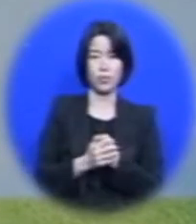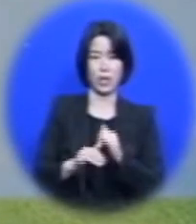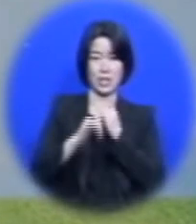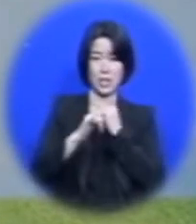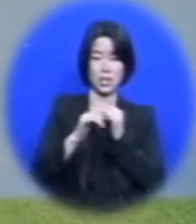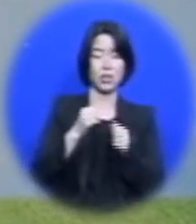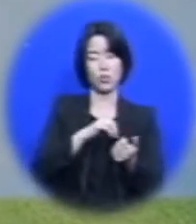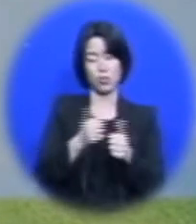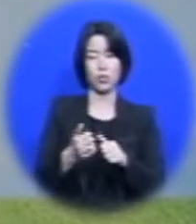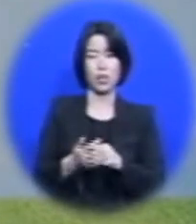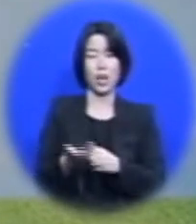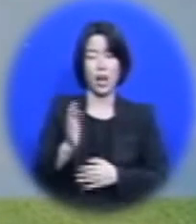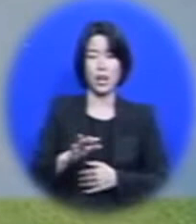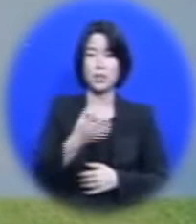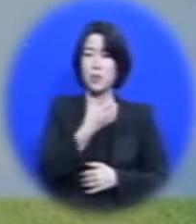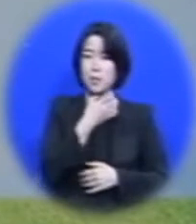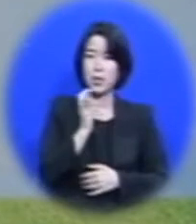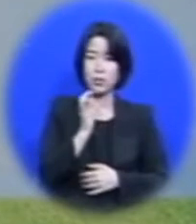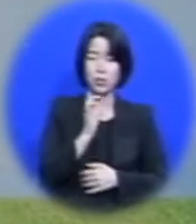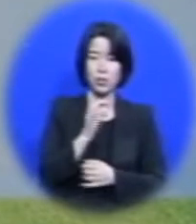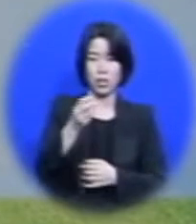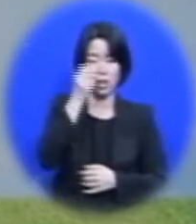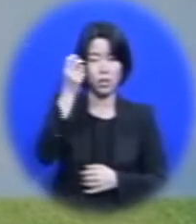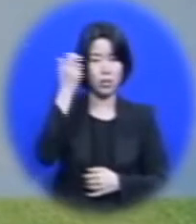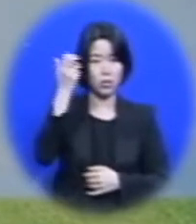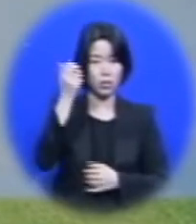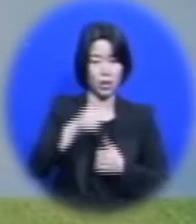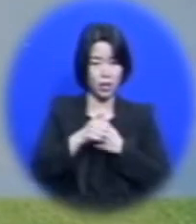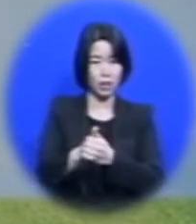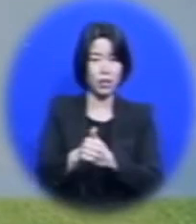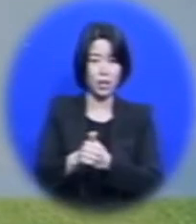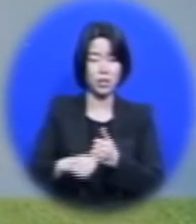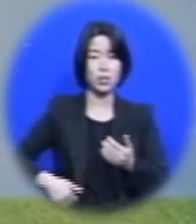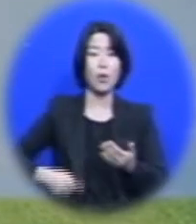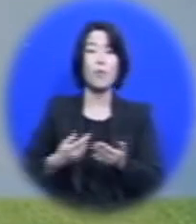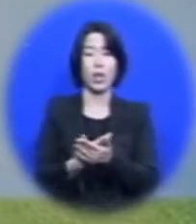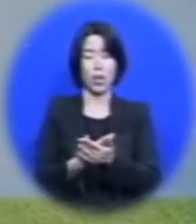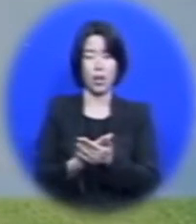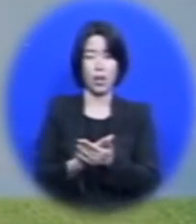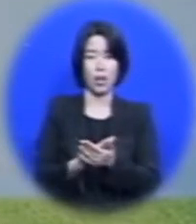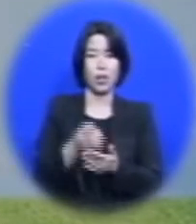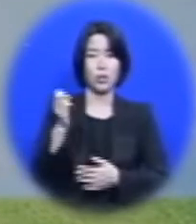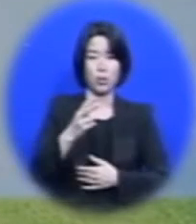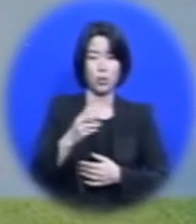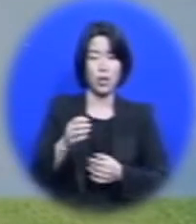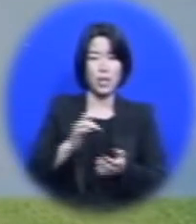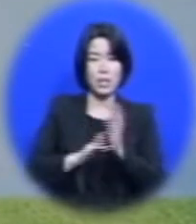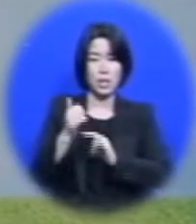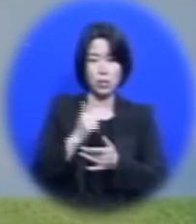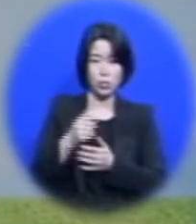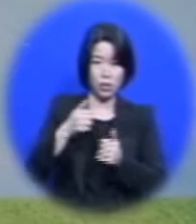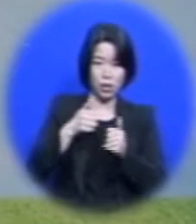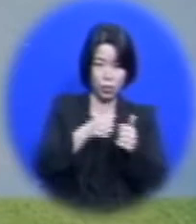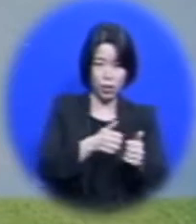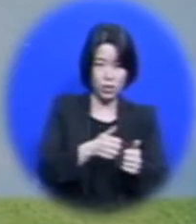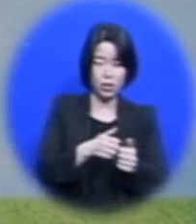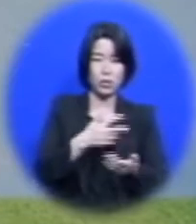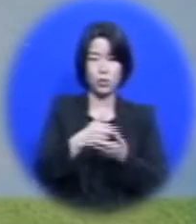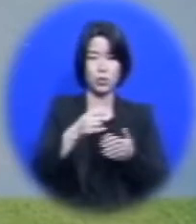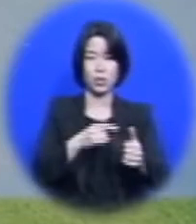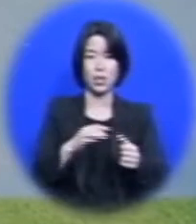그러나 베드로는 성령에 의하여 회개하게 되고 그리고 예수님께로 나와 주님께 사랑의